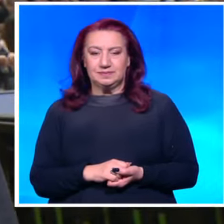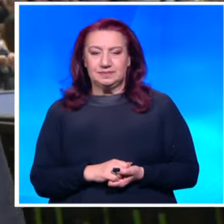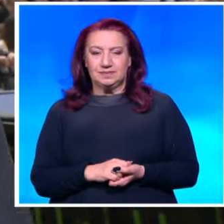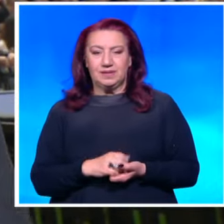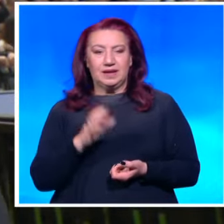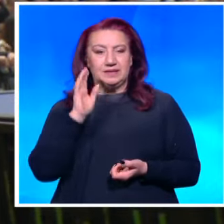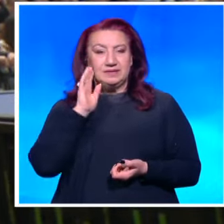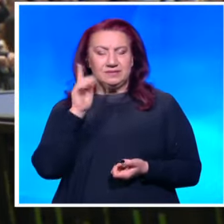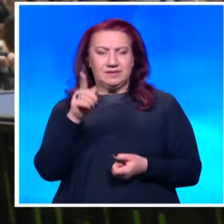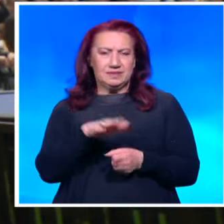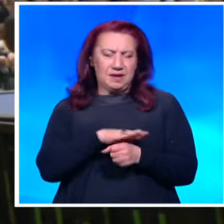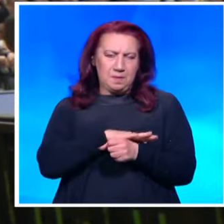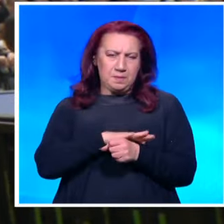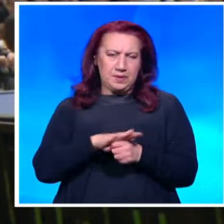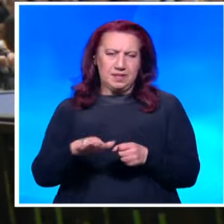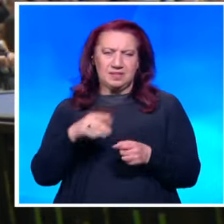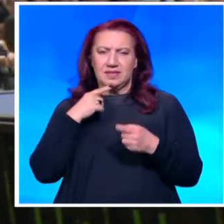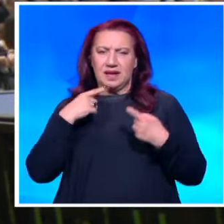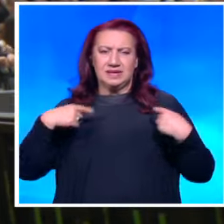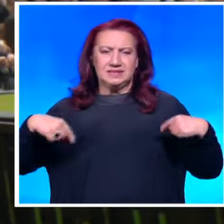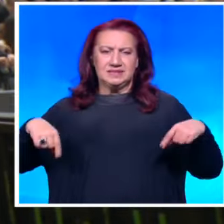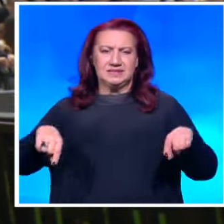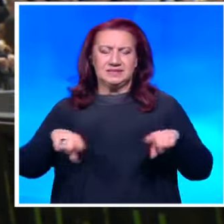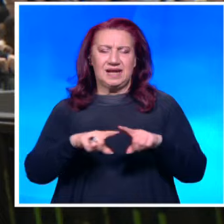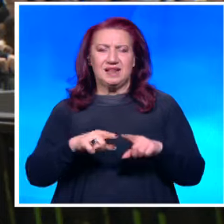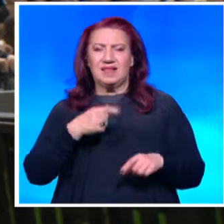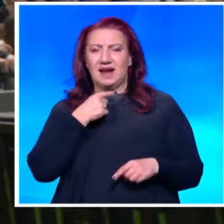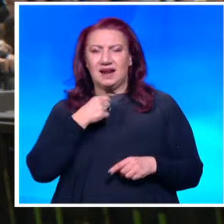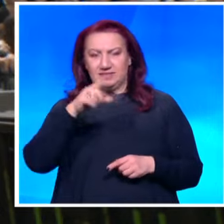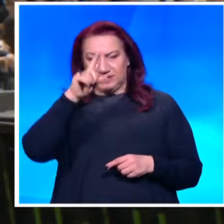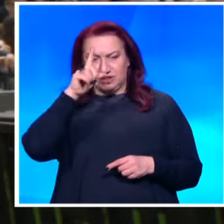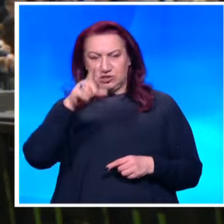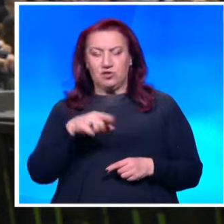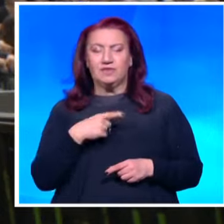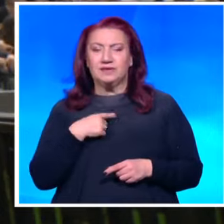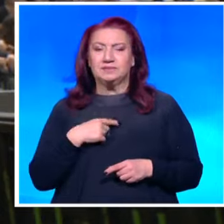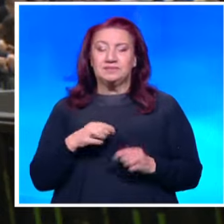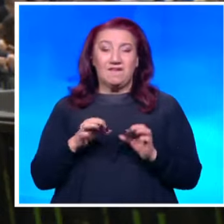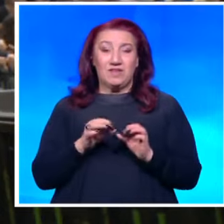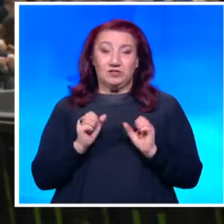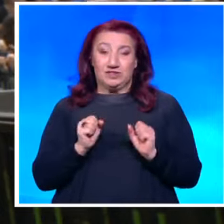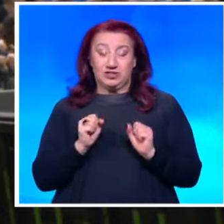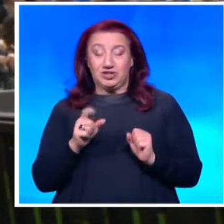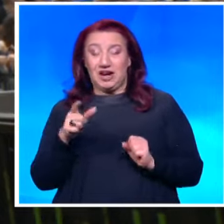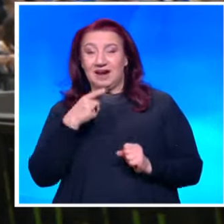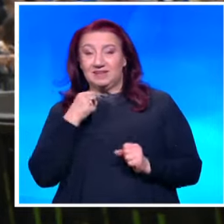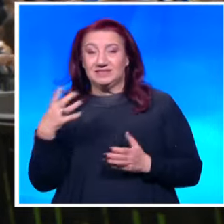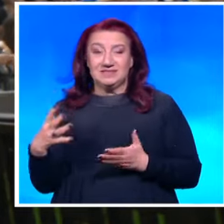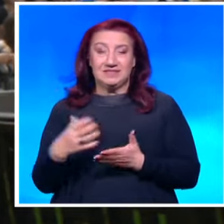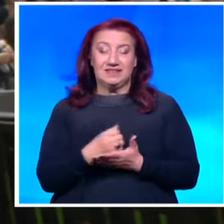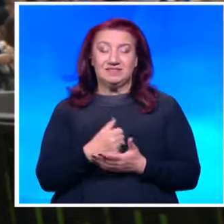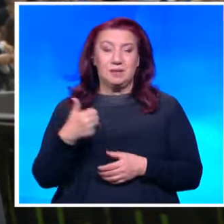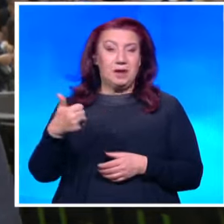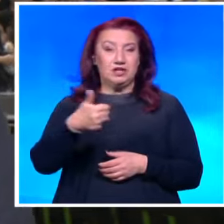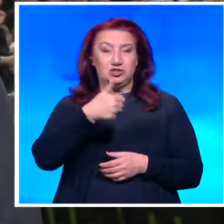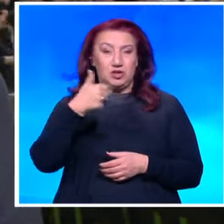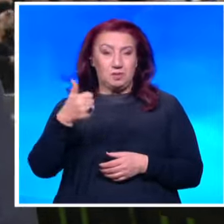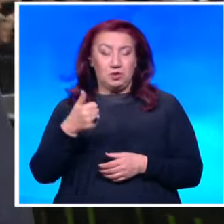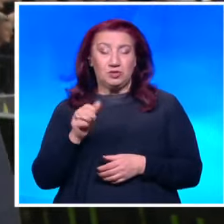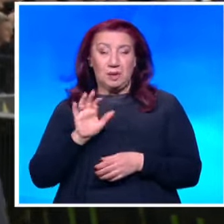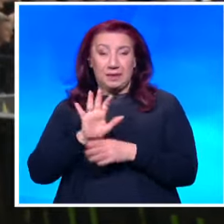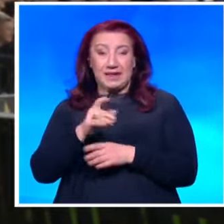Здравейте пред препълнените трибуни на волейбол на зала Левски София. Сините фенове очакват шампионска титла, такава каквато 15 години клубът не е имал.